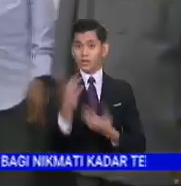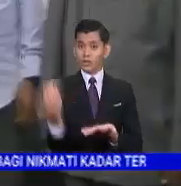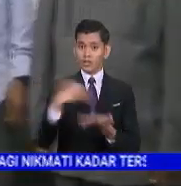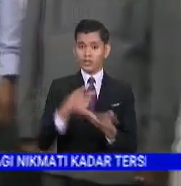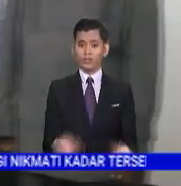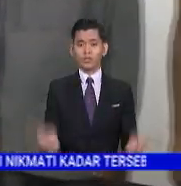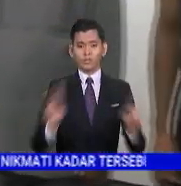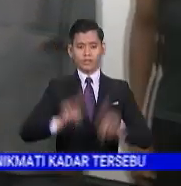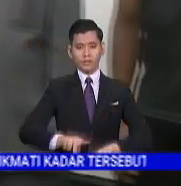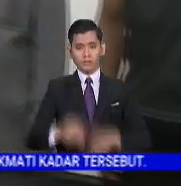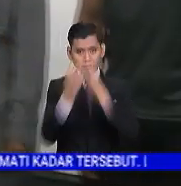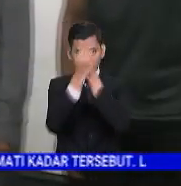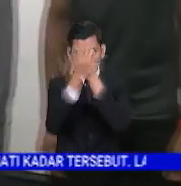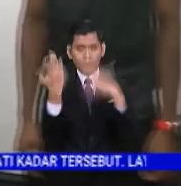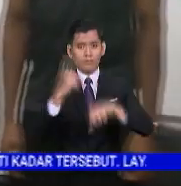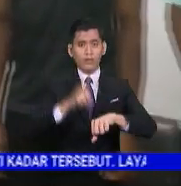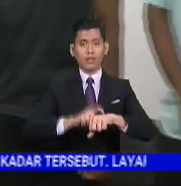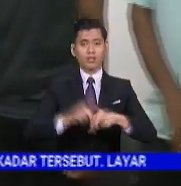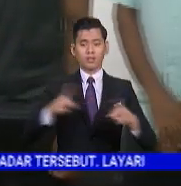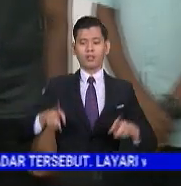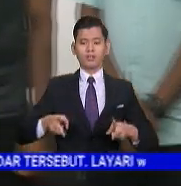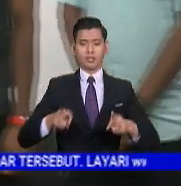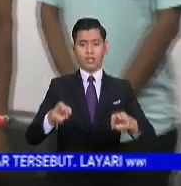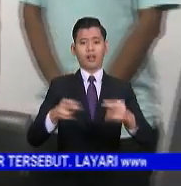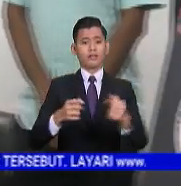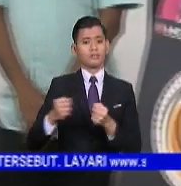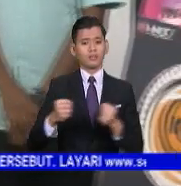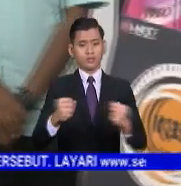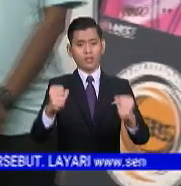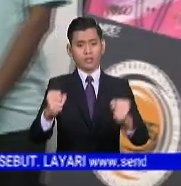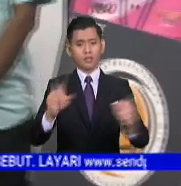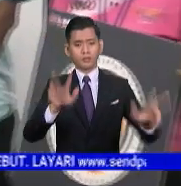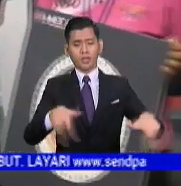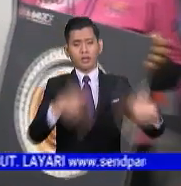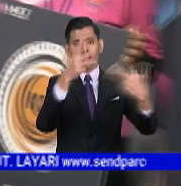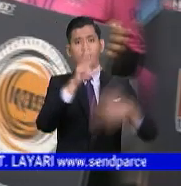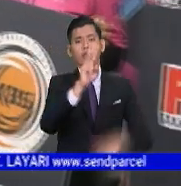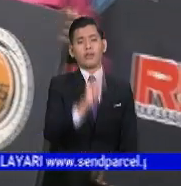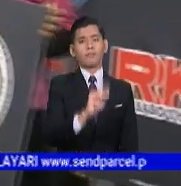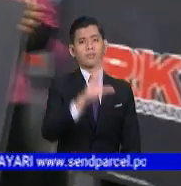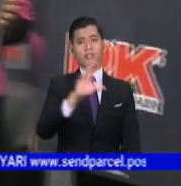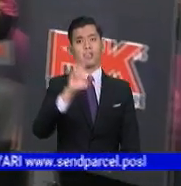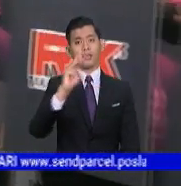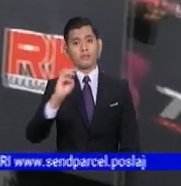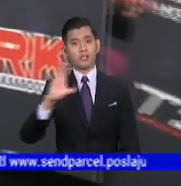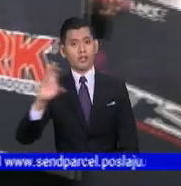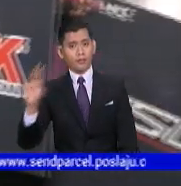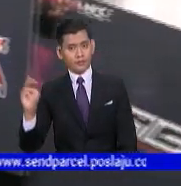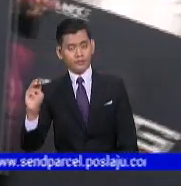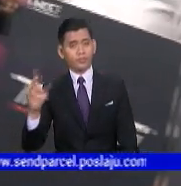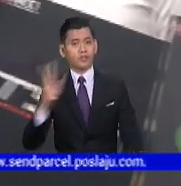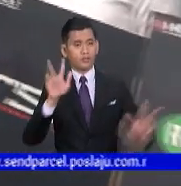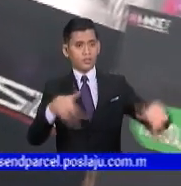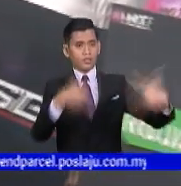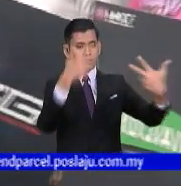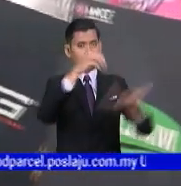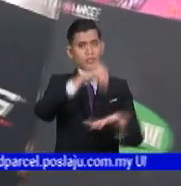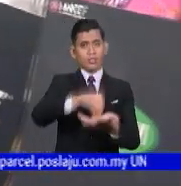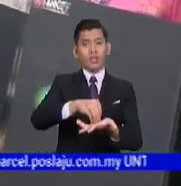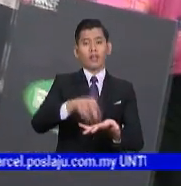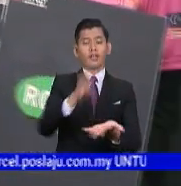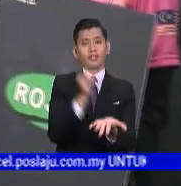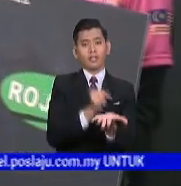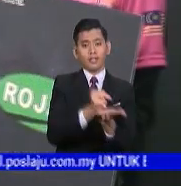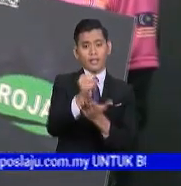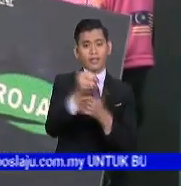lagi. Beliau bercakap sedemikian pada pelancaran kayuhan di platform digital MNCF Virtual Ride di Velodrome Nilai